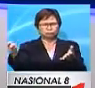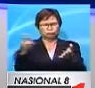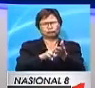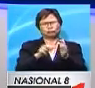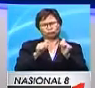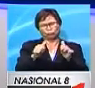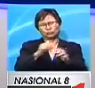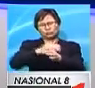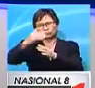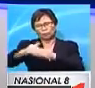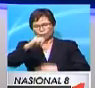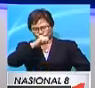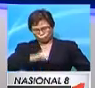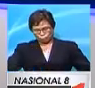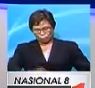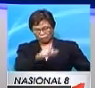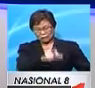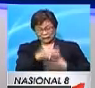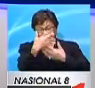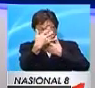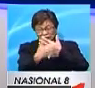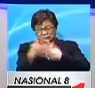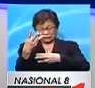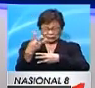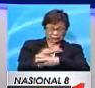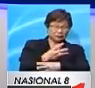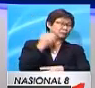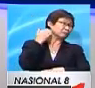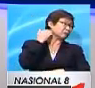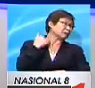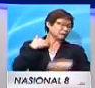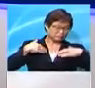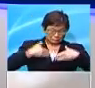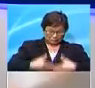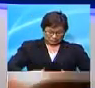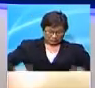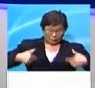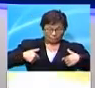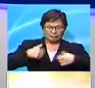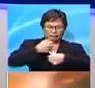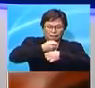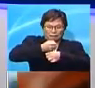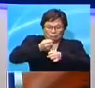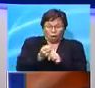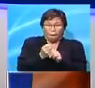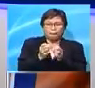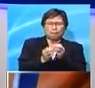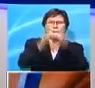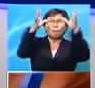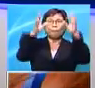menjalani pembedahan mangsa cedera parah di leher dan dada akibat mercun buatan